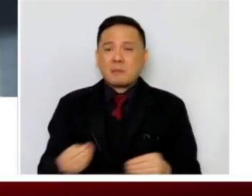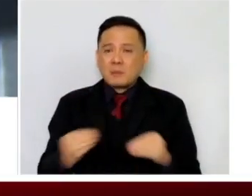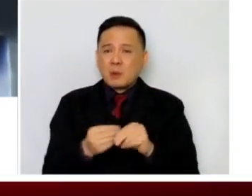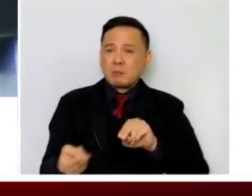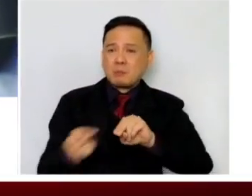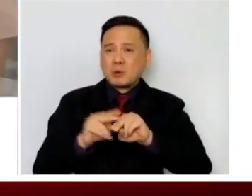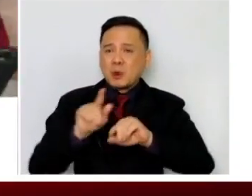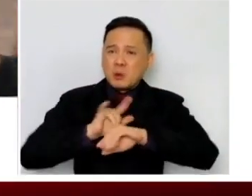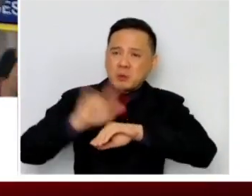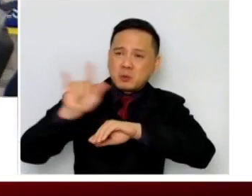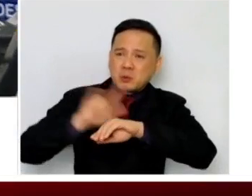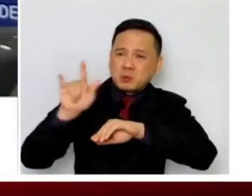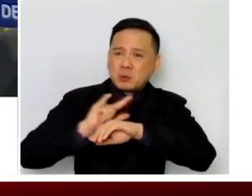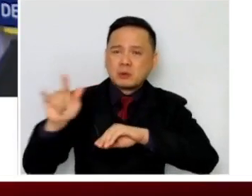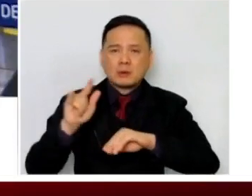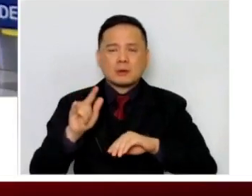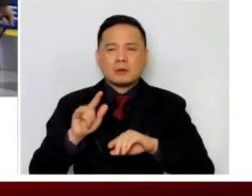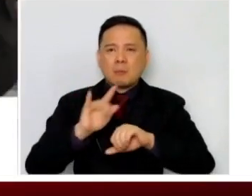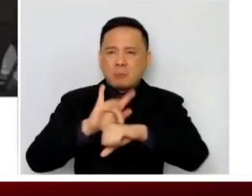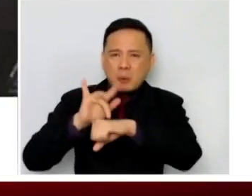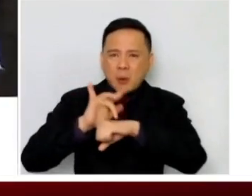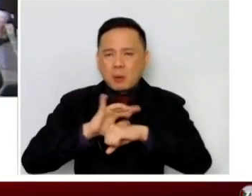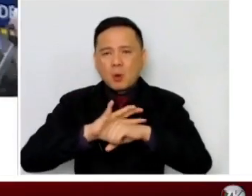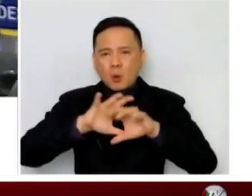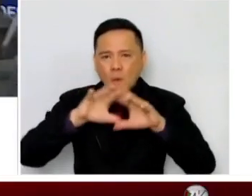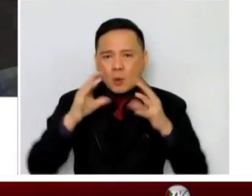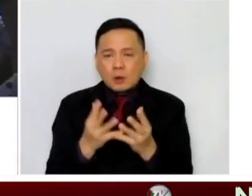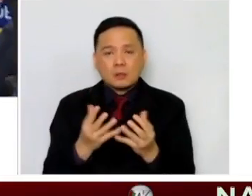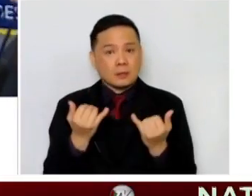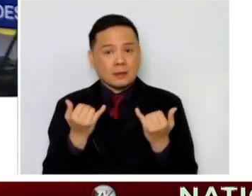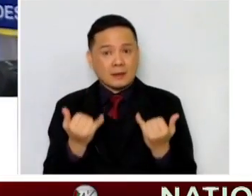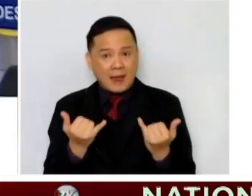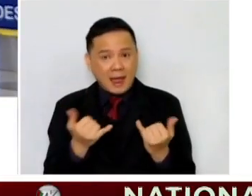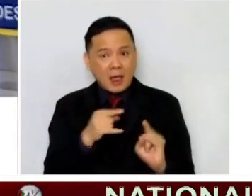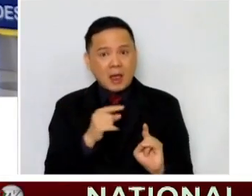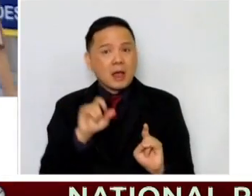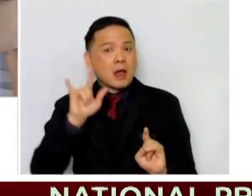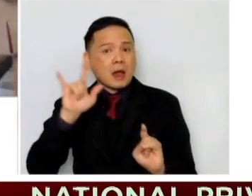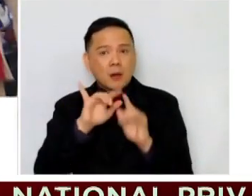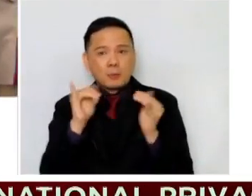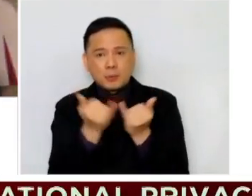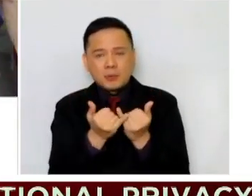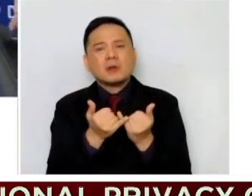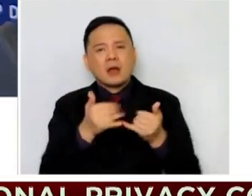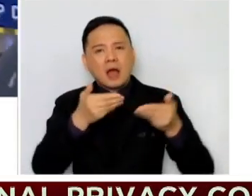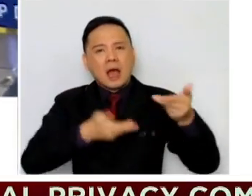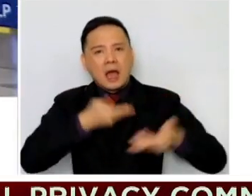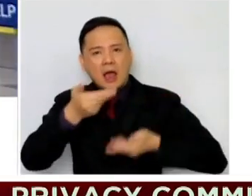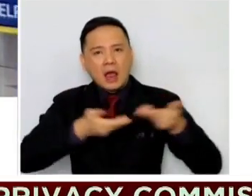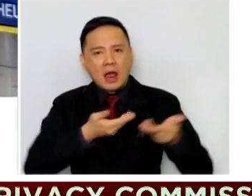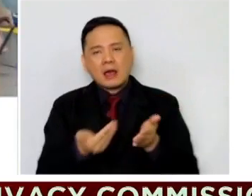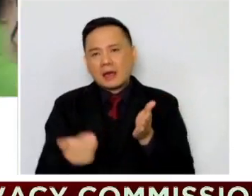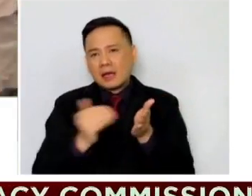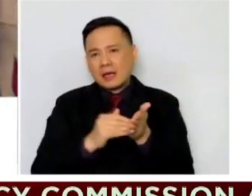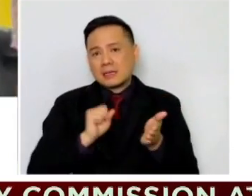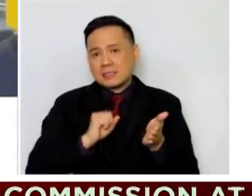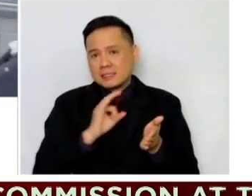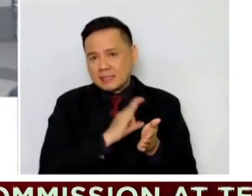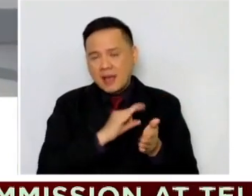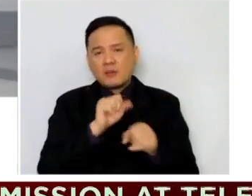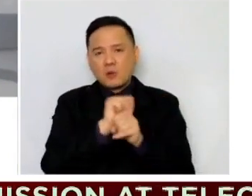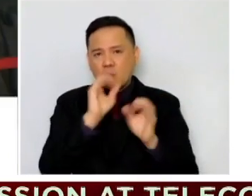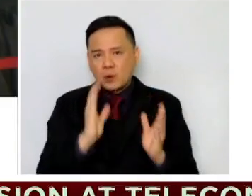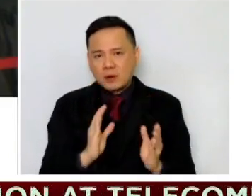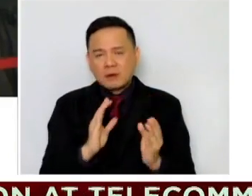mga destinasyon. Dahil dito, pinapabalik na ng mga airline companies sa mga crew nilang natenga o natanggal sa trabaho sa gitna